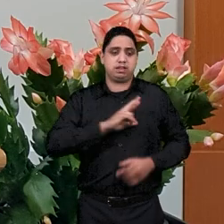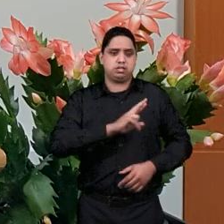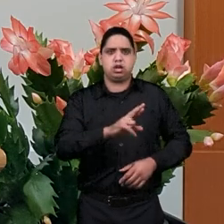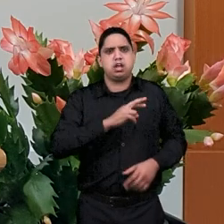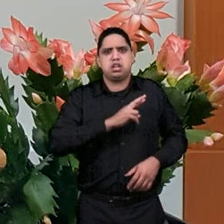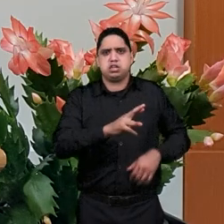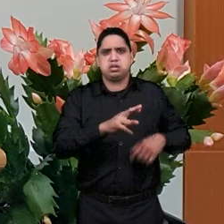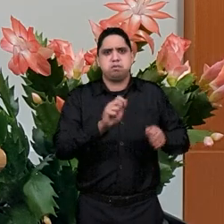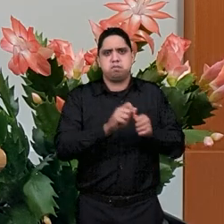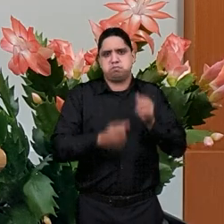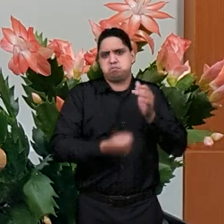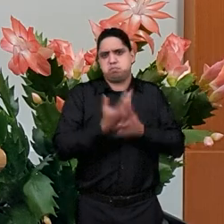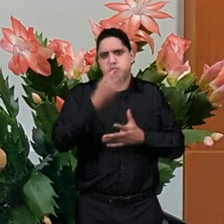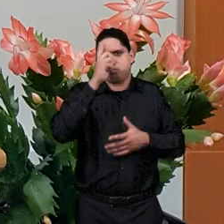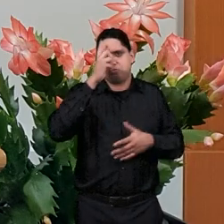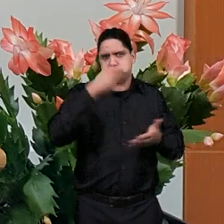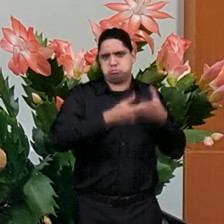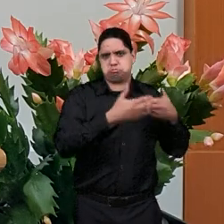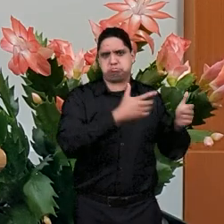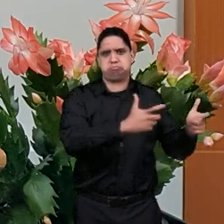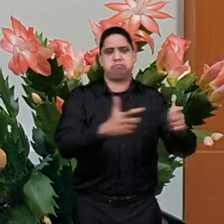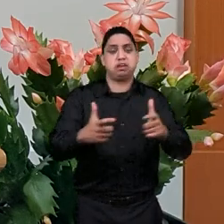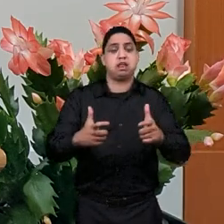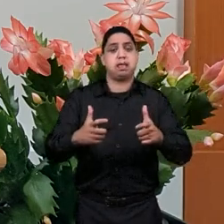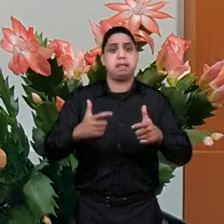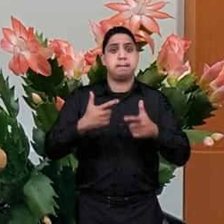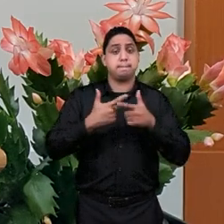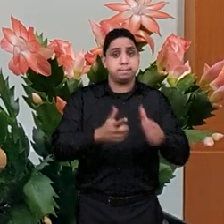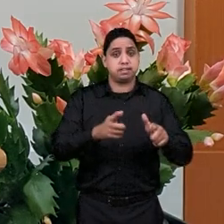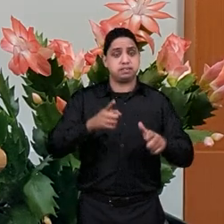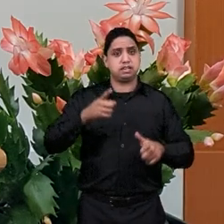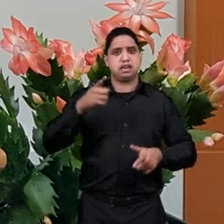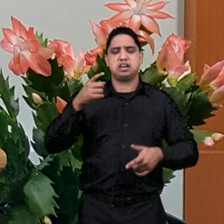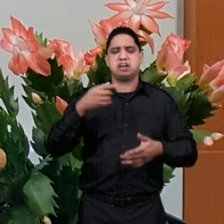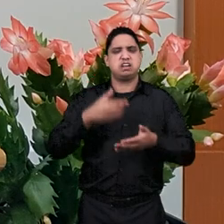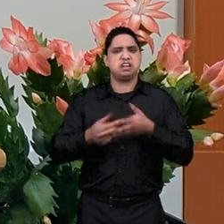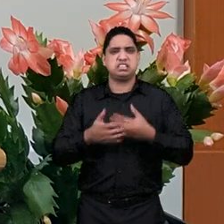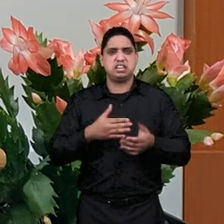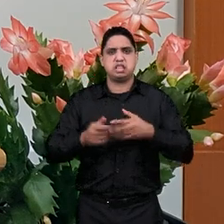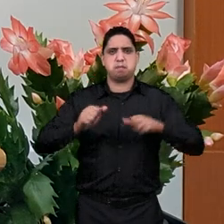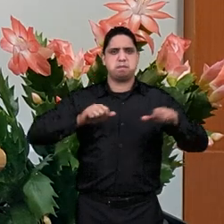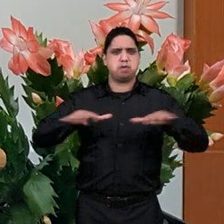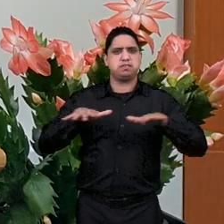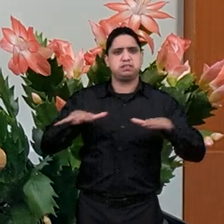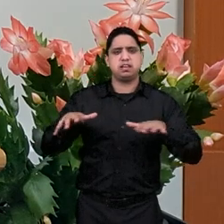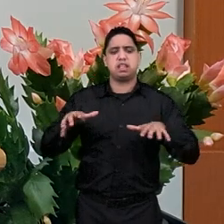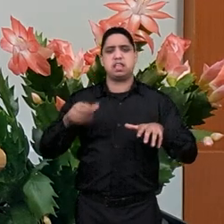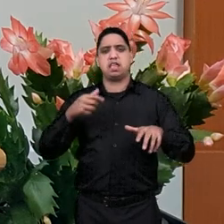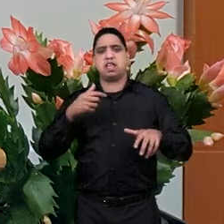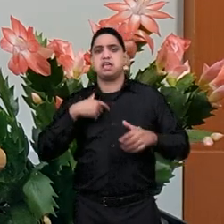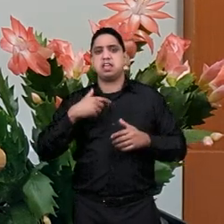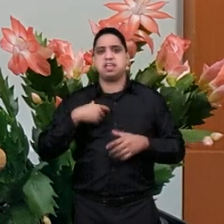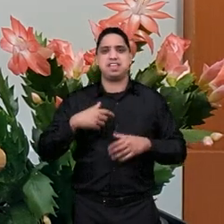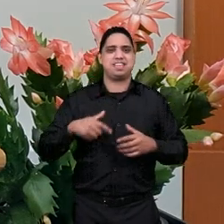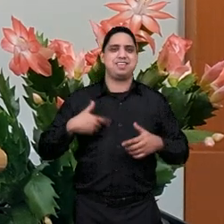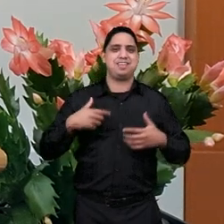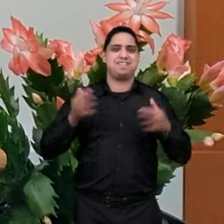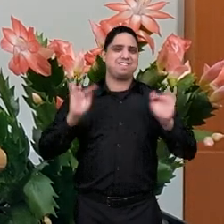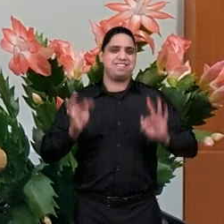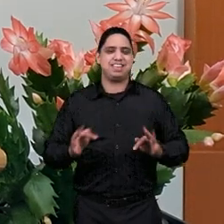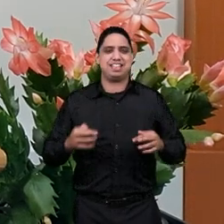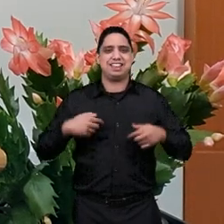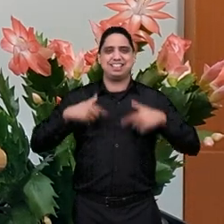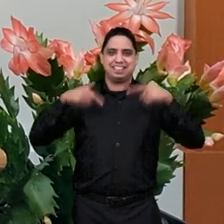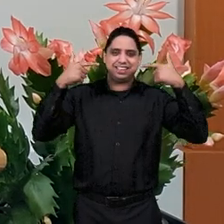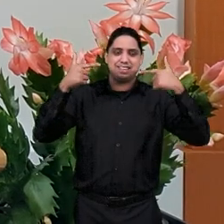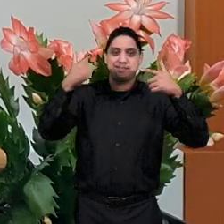Et cela, c'est pas, on n'a pas, enfin, c'est pas la peine de faire des